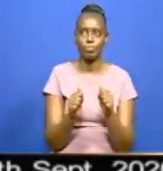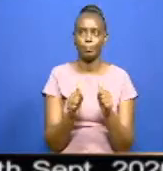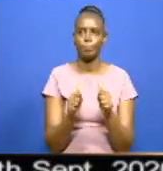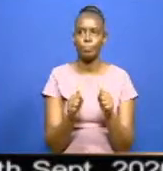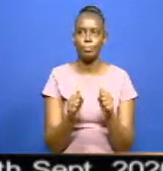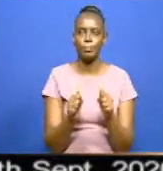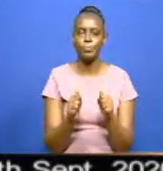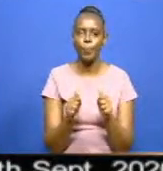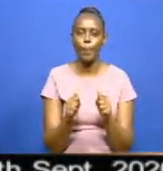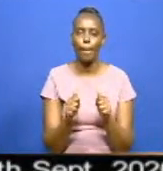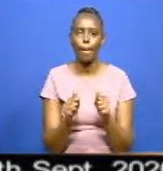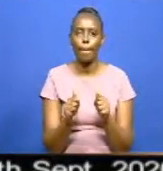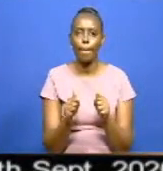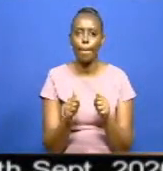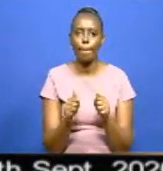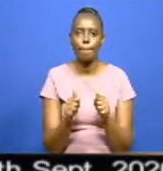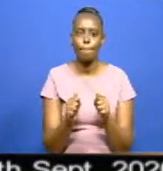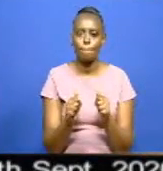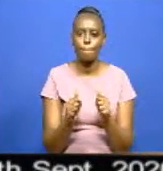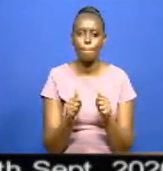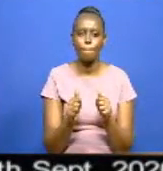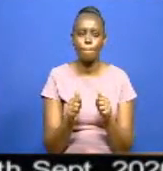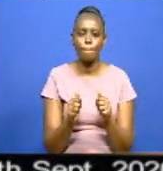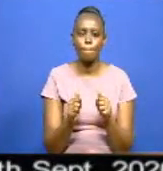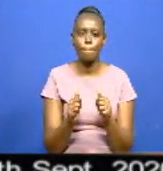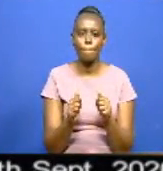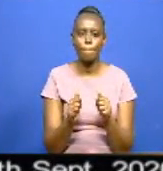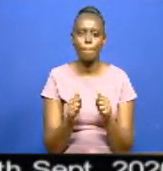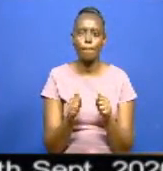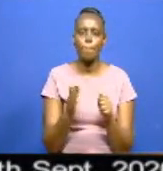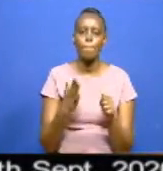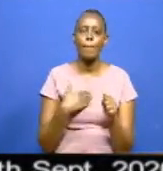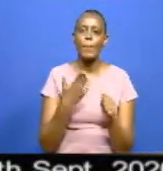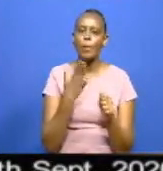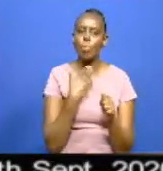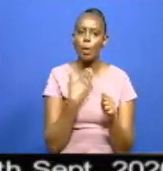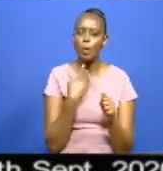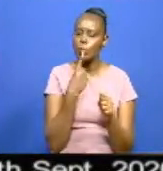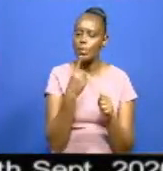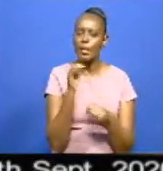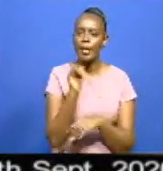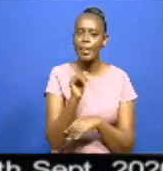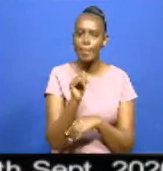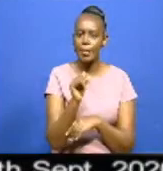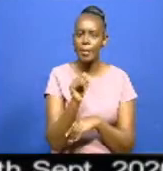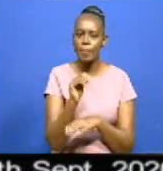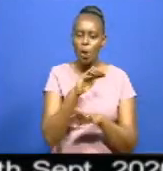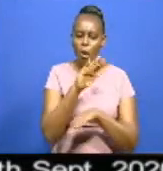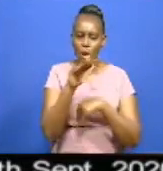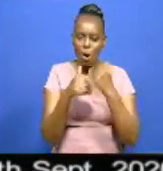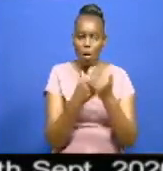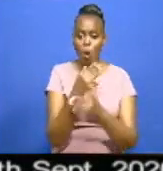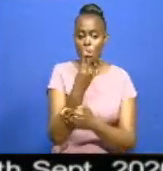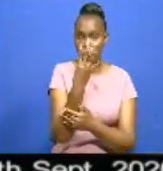Mheshimiwa Spika, kwa ufupi tu ningependa kusema katika hao wote wanne,